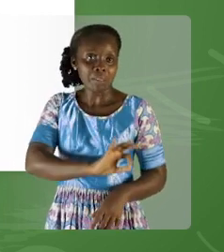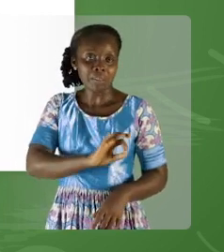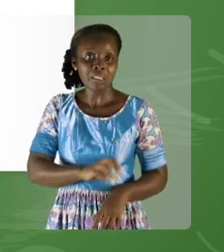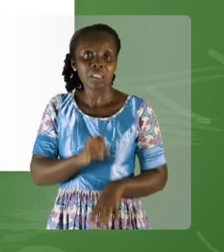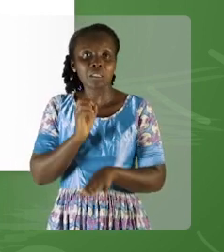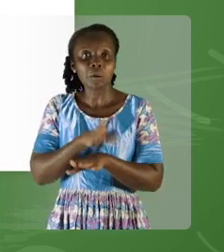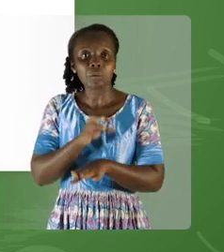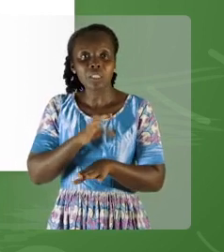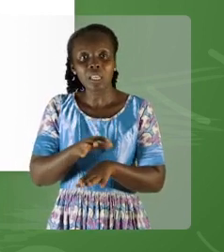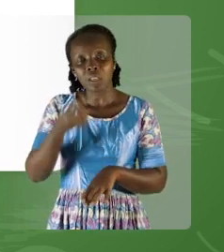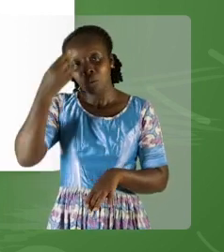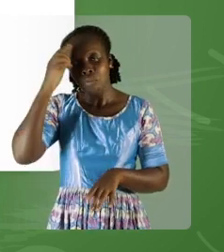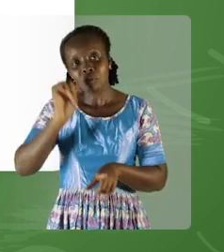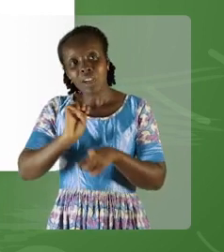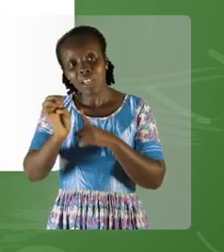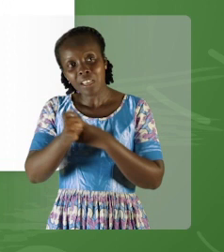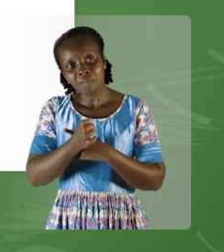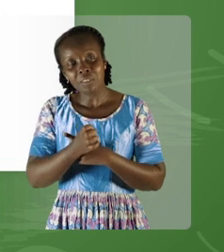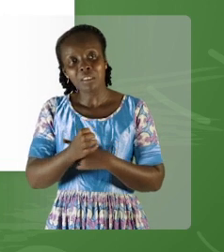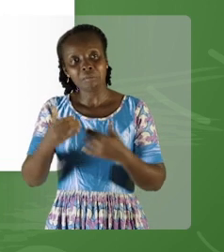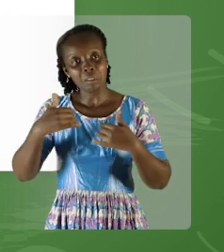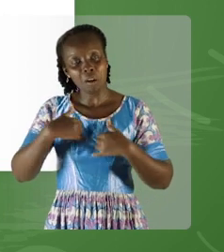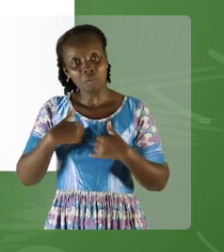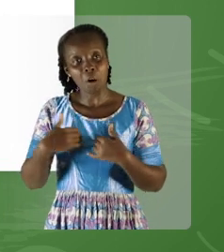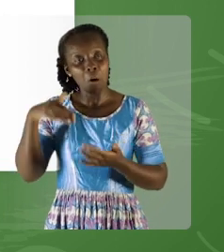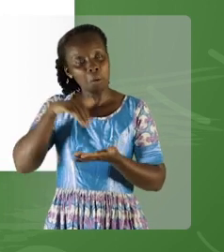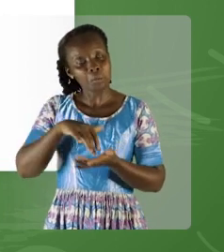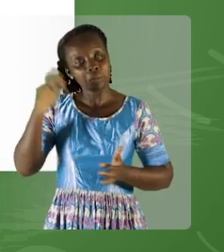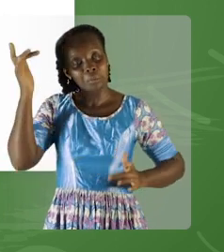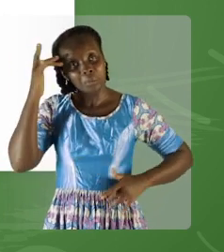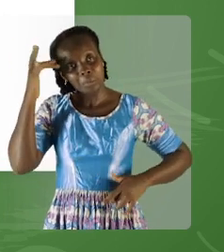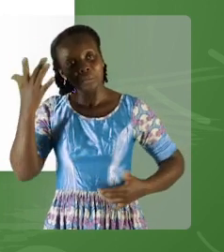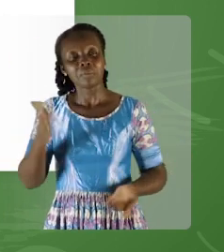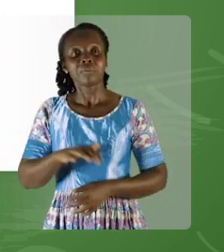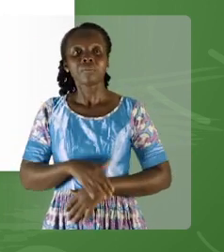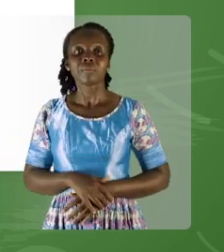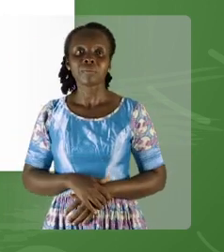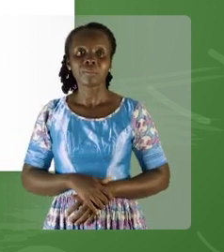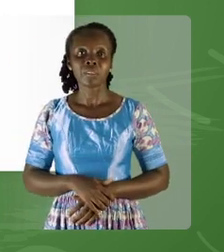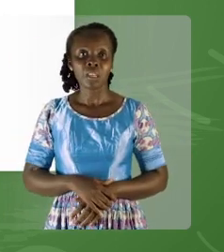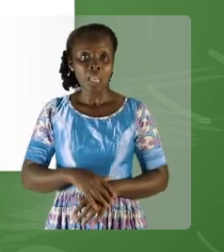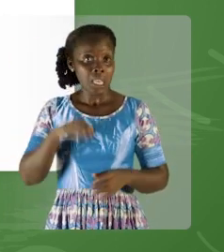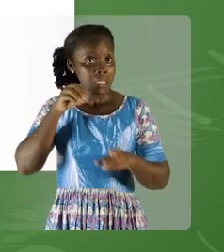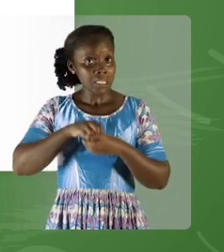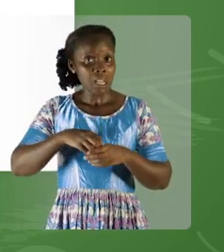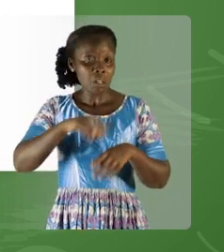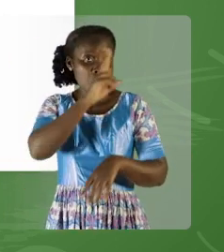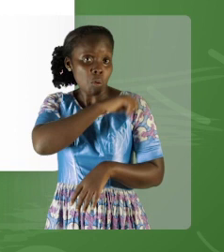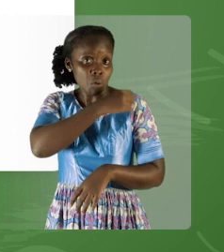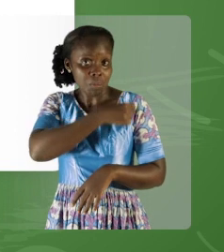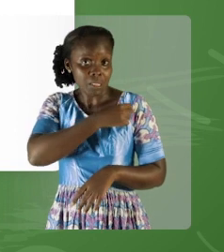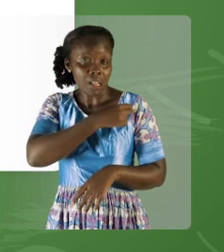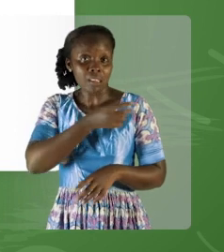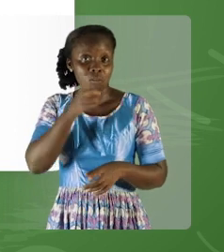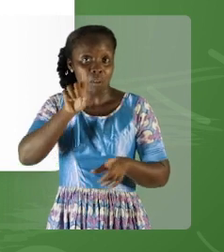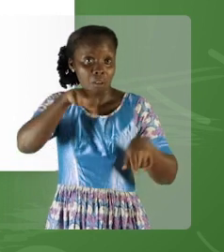de bénéficier des conseils pour éviter de se faire contaminer. C'est dans le centre de santé qu'on